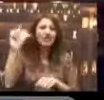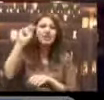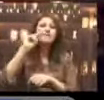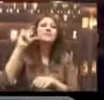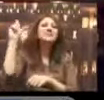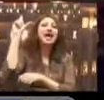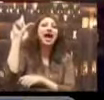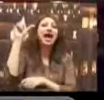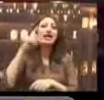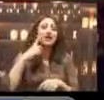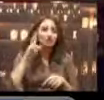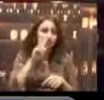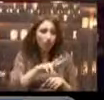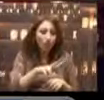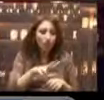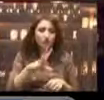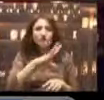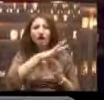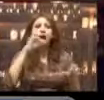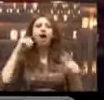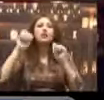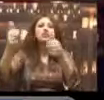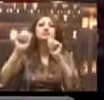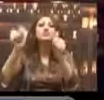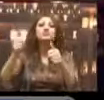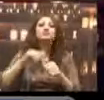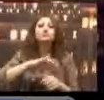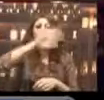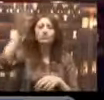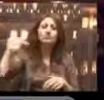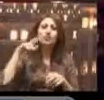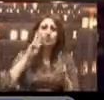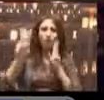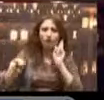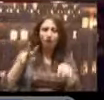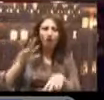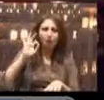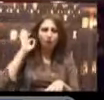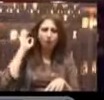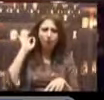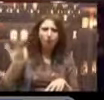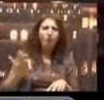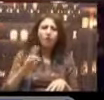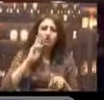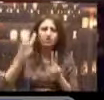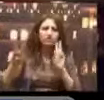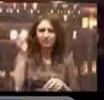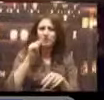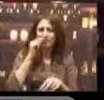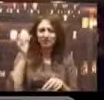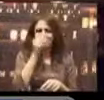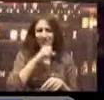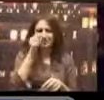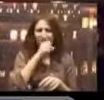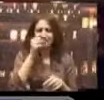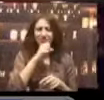عملت حاله هلع في مصر يعني، يعني يعني ما ينفعش يطلق عليها ان هي نجحت يعني، بقت